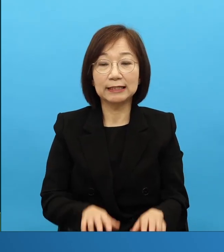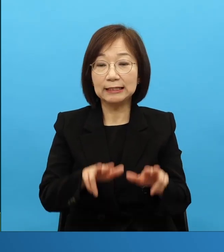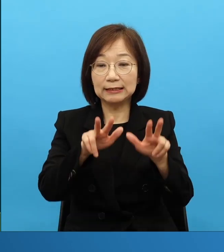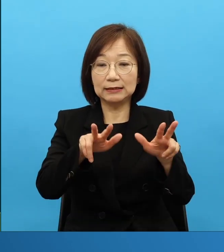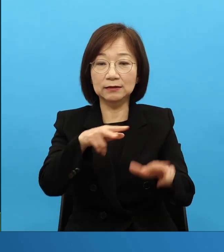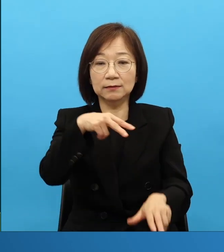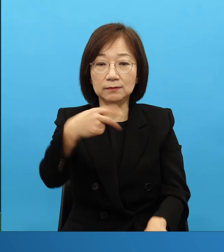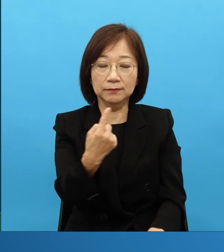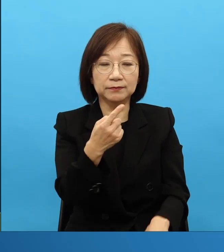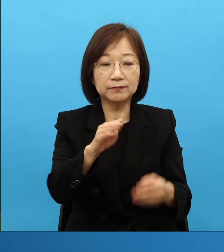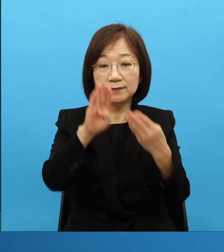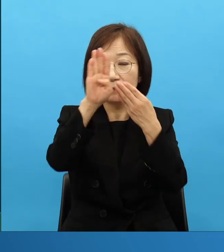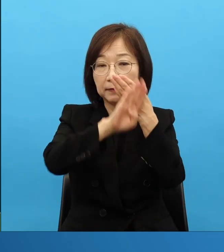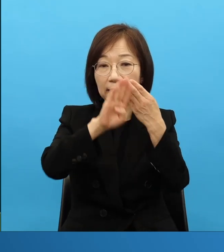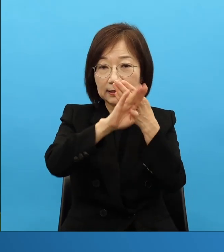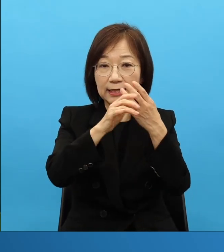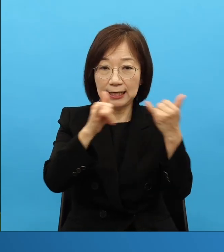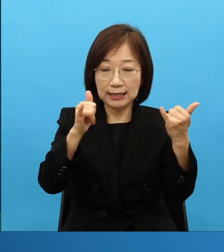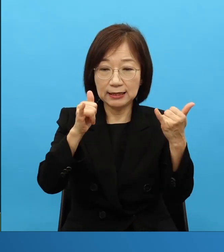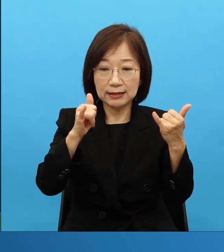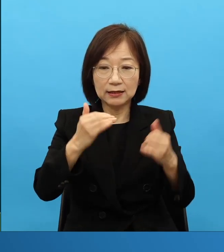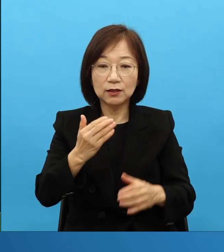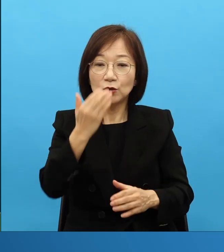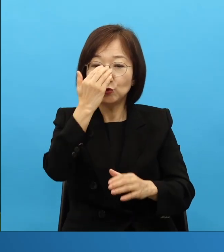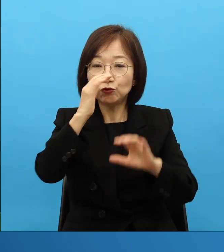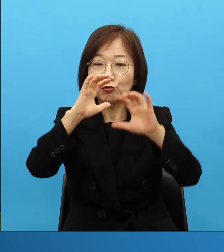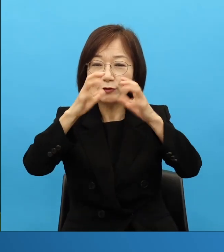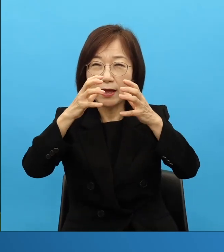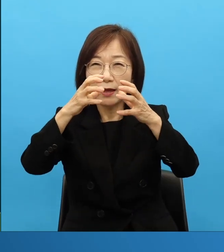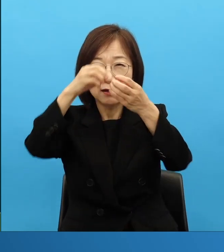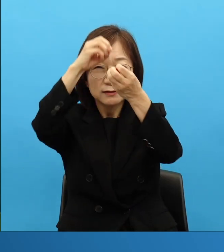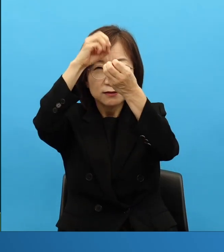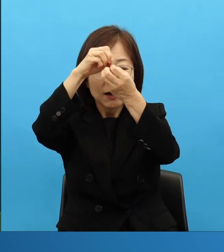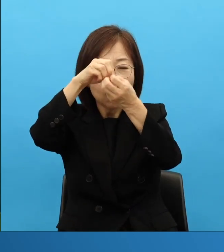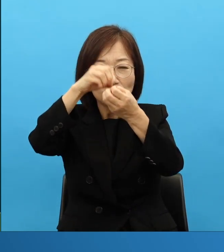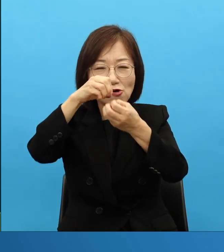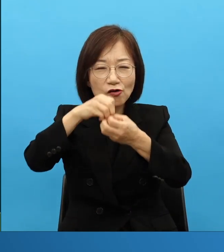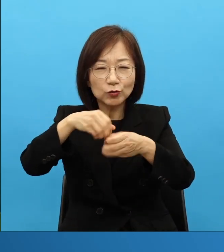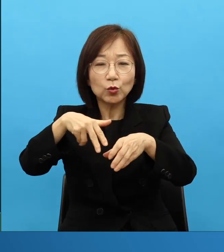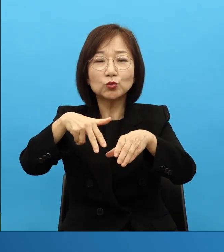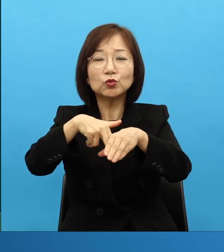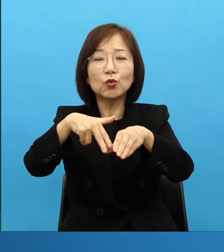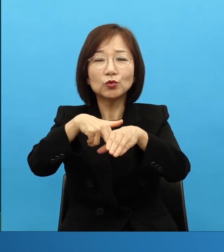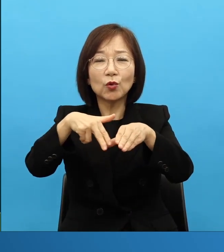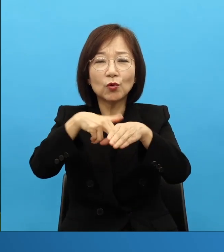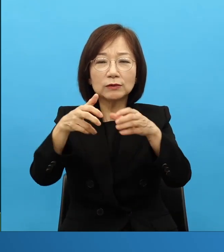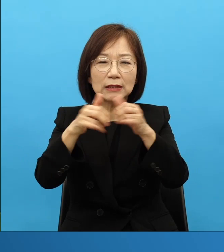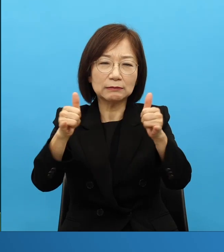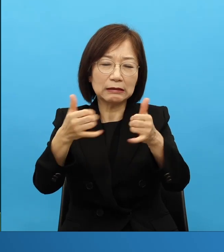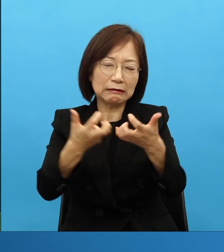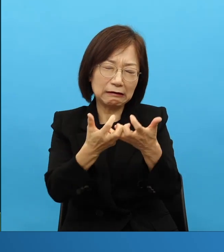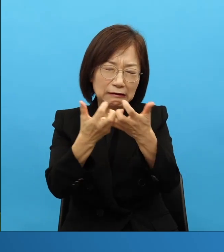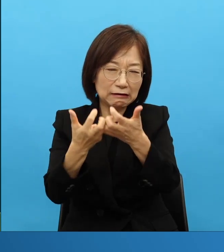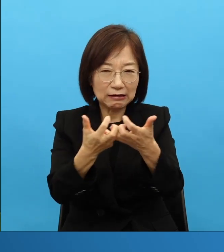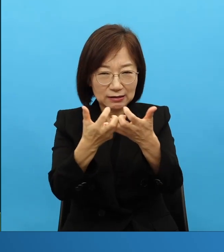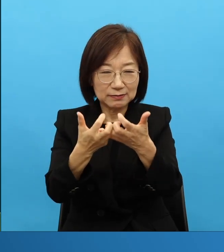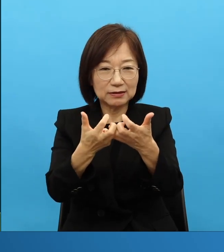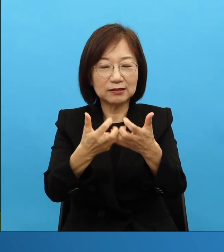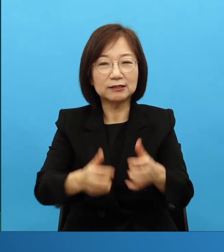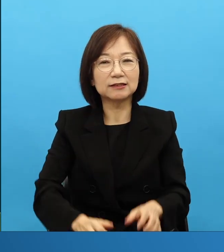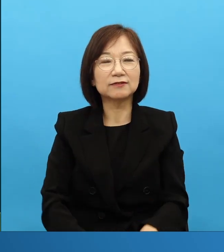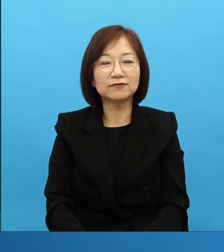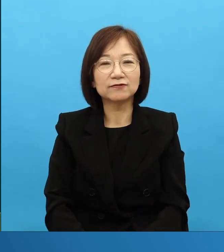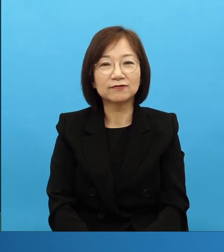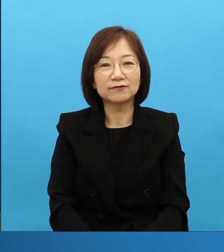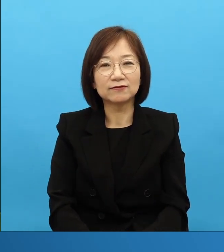정통교회의 후예들이 쫙 깔려 있어요. Even now, there are the posterity of the Pharisees who are scattered